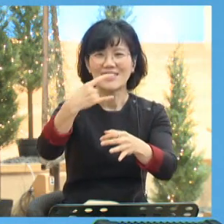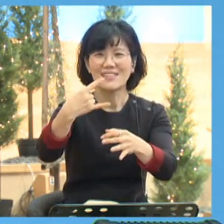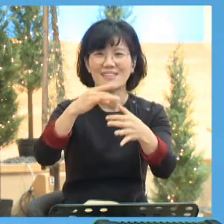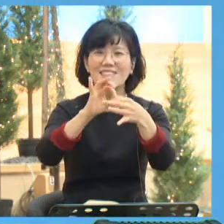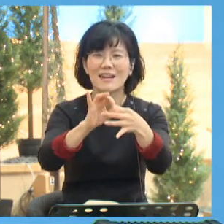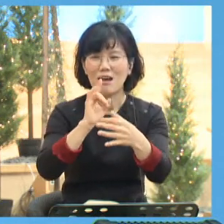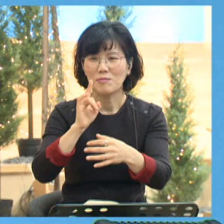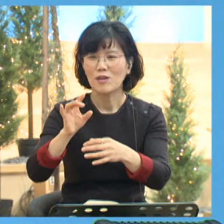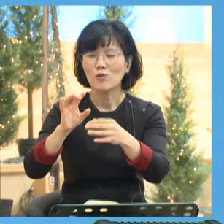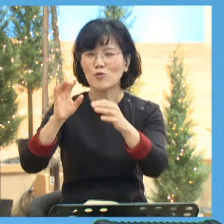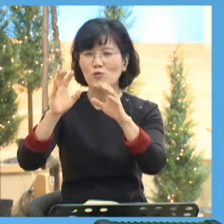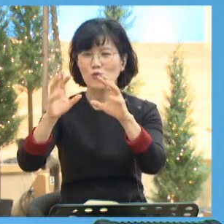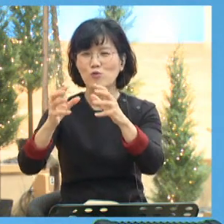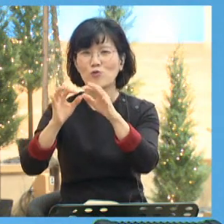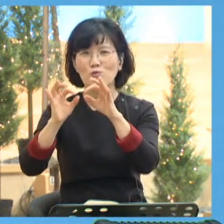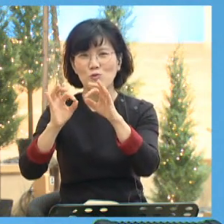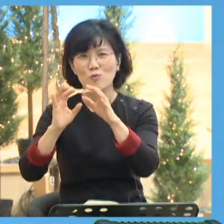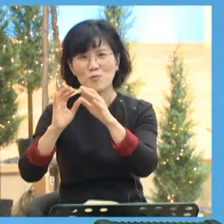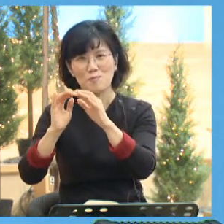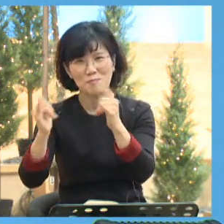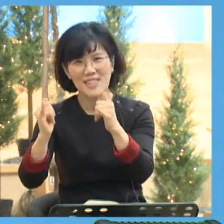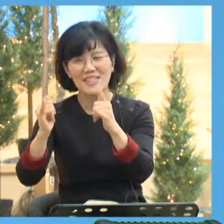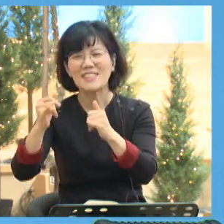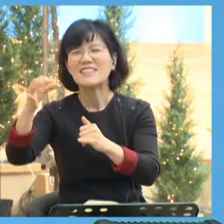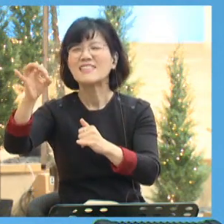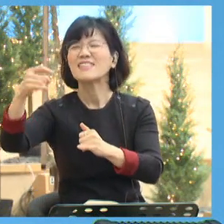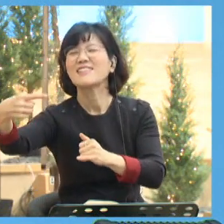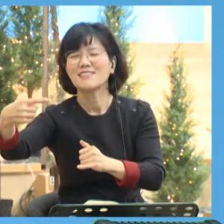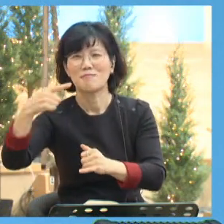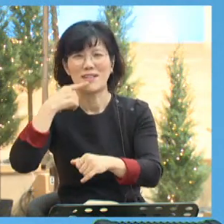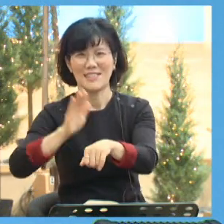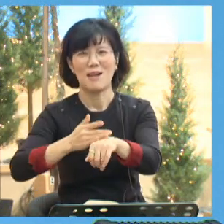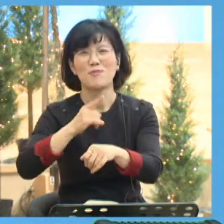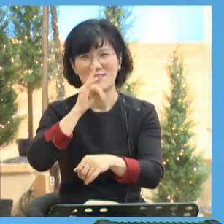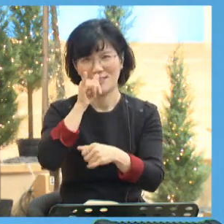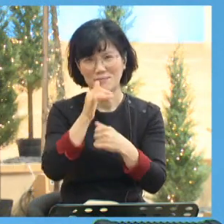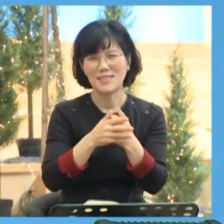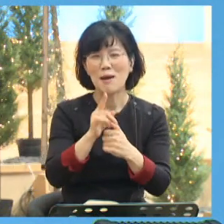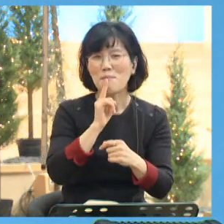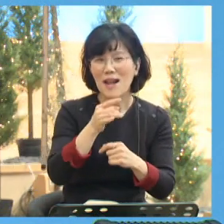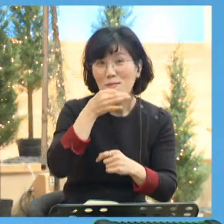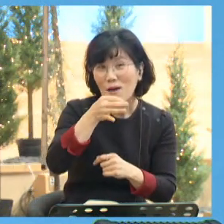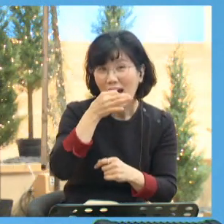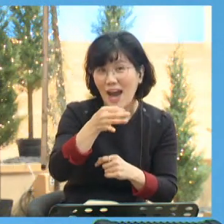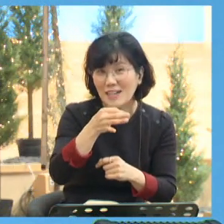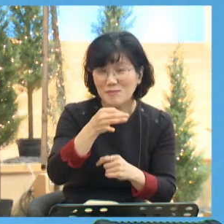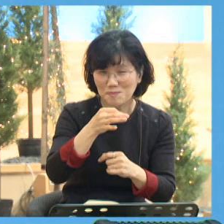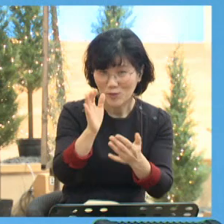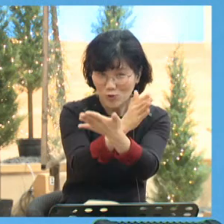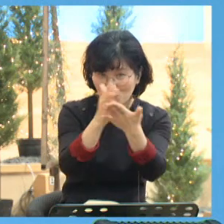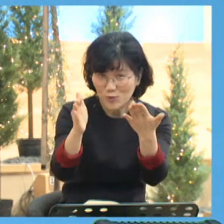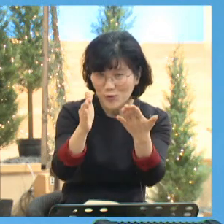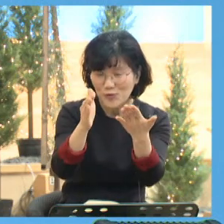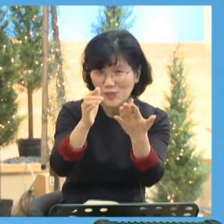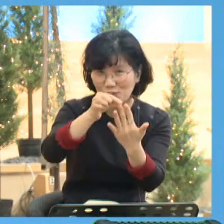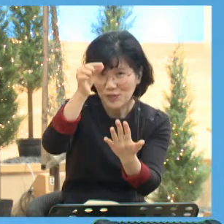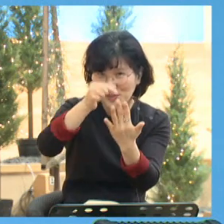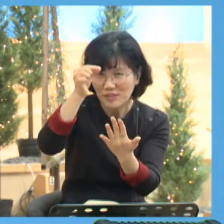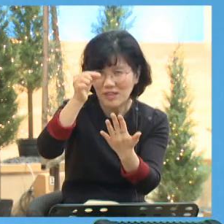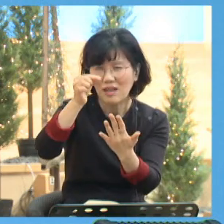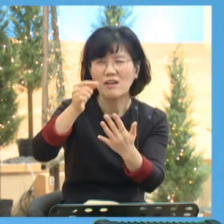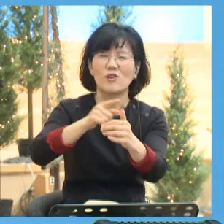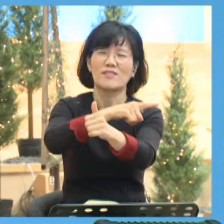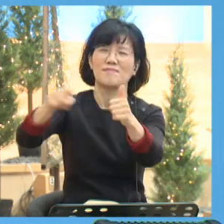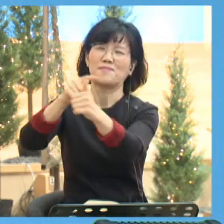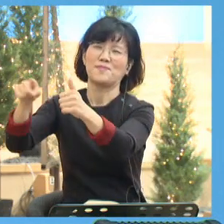뭐 이렇게 얘기 하잖아요 같이 이런식으로 발음을 가지고 쌓아 아따 색출에 내서 다 죽여버려야